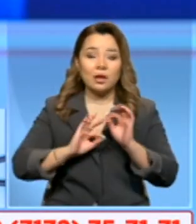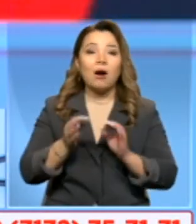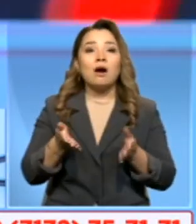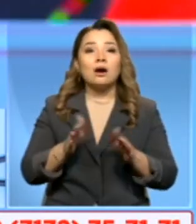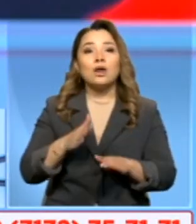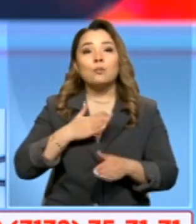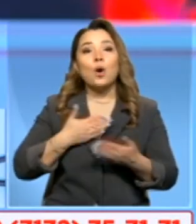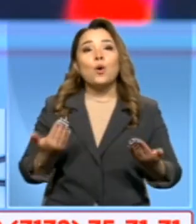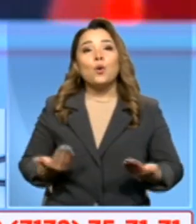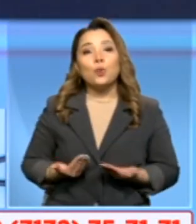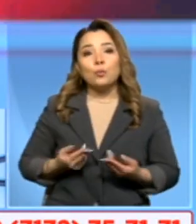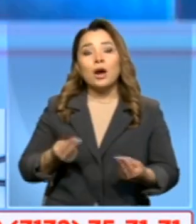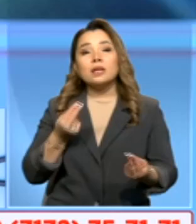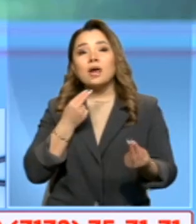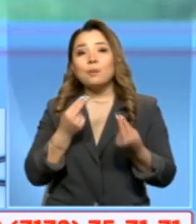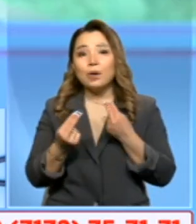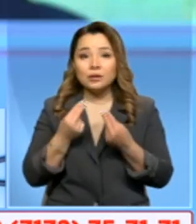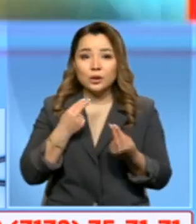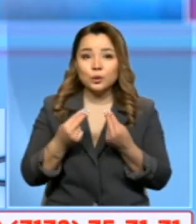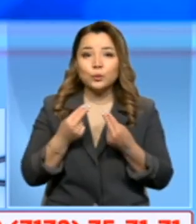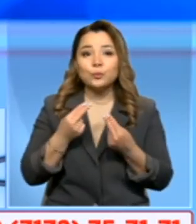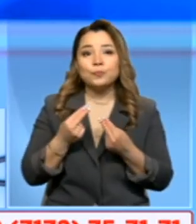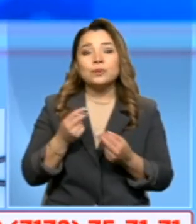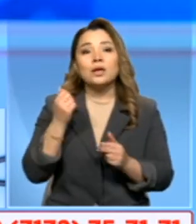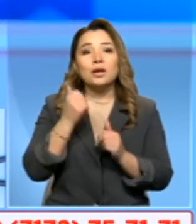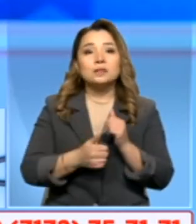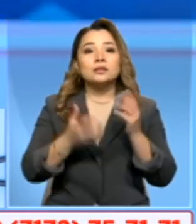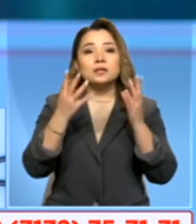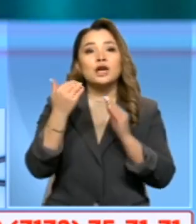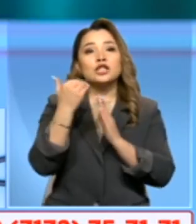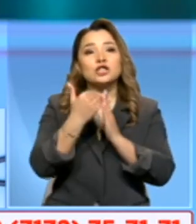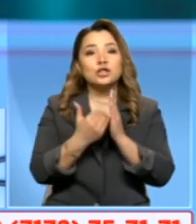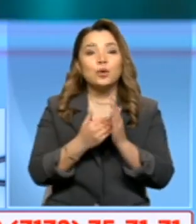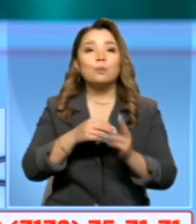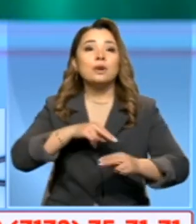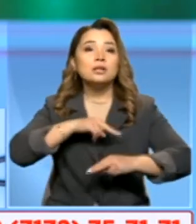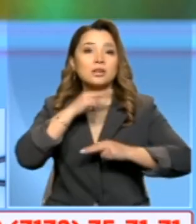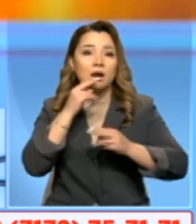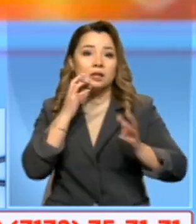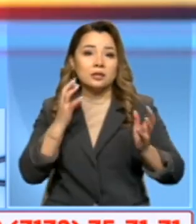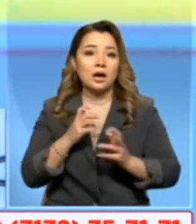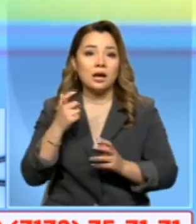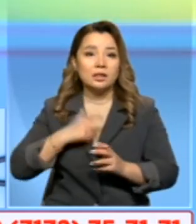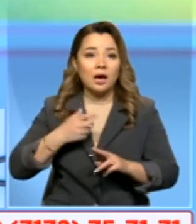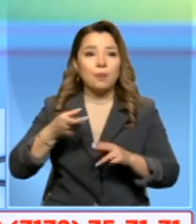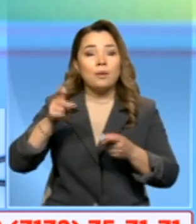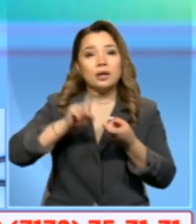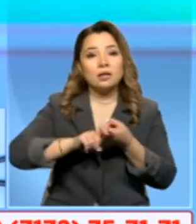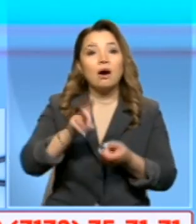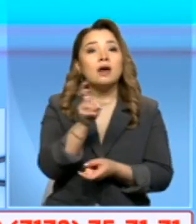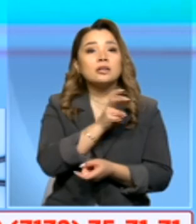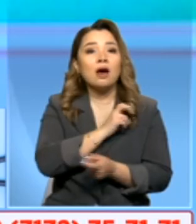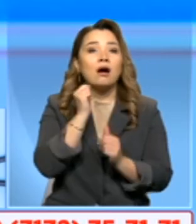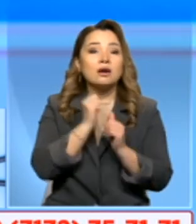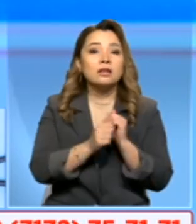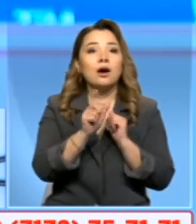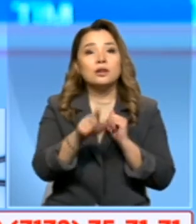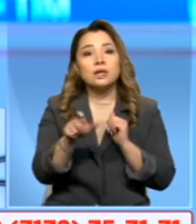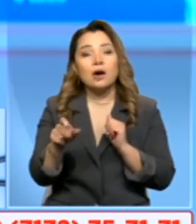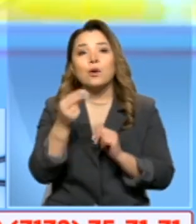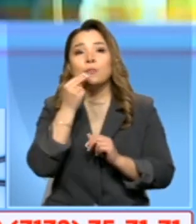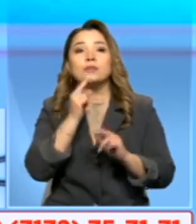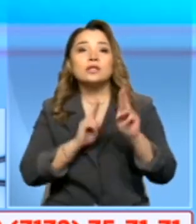біздің өмір сүру, тамақтану, жалпы күнделікті режимді сақтауына байланысты дейді. Сондықтан дәрігерлер де әр науқасқа